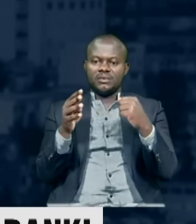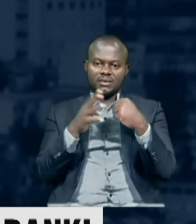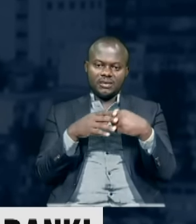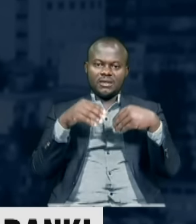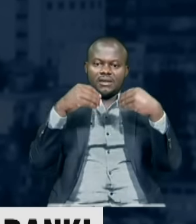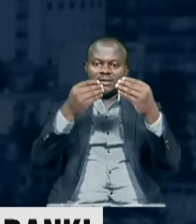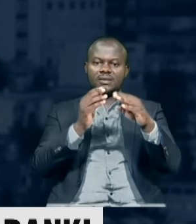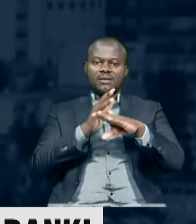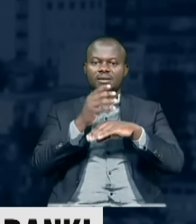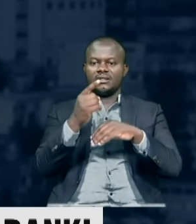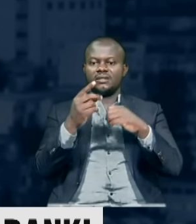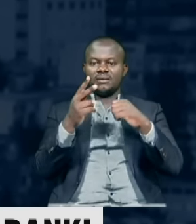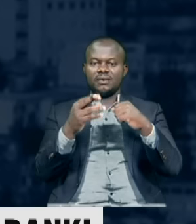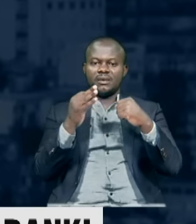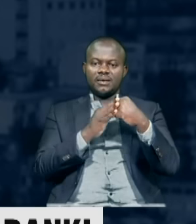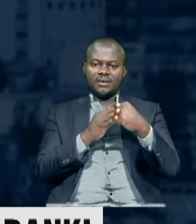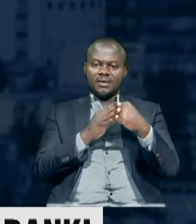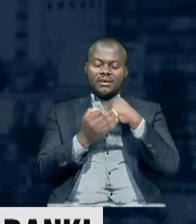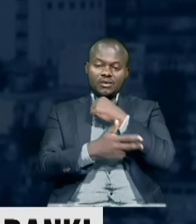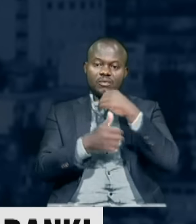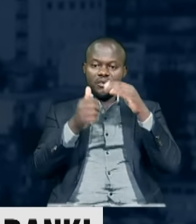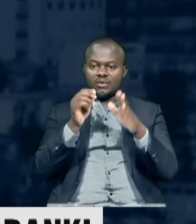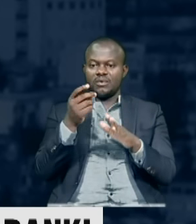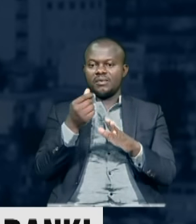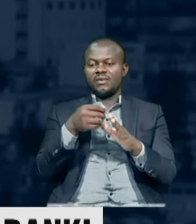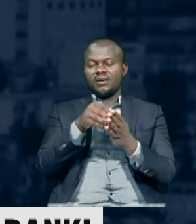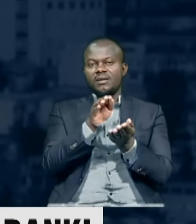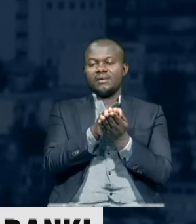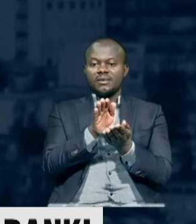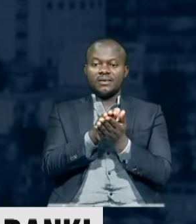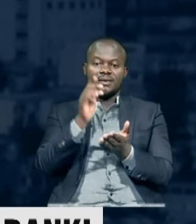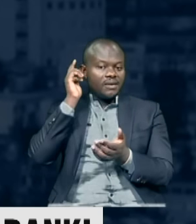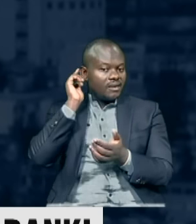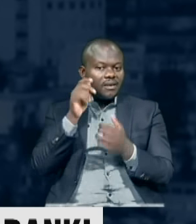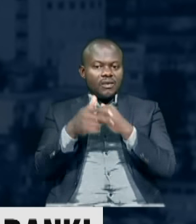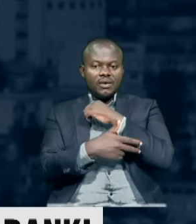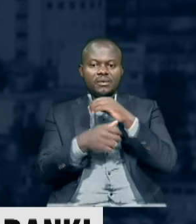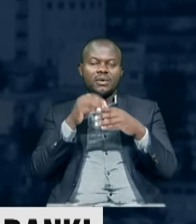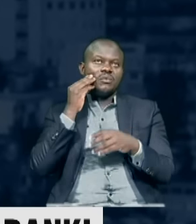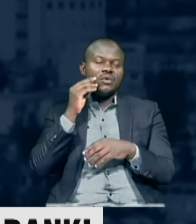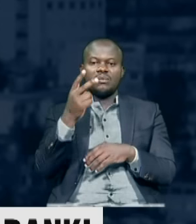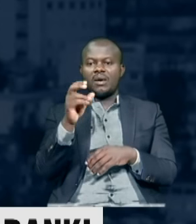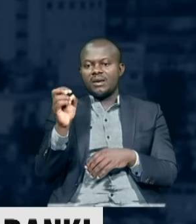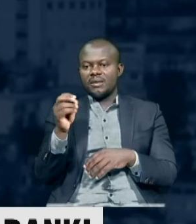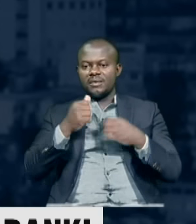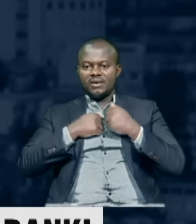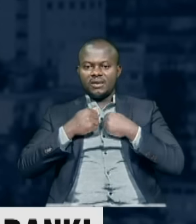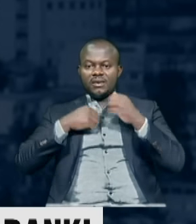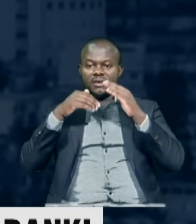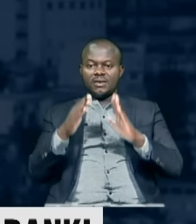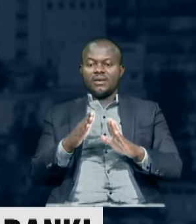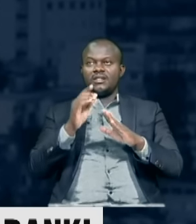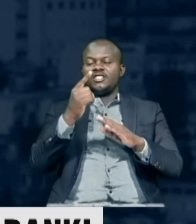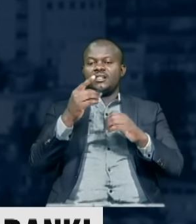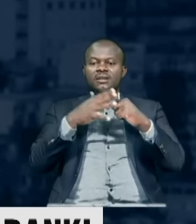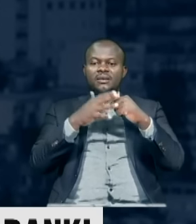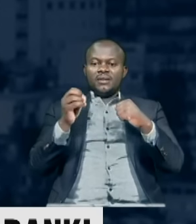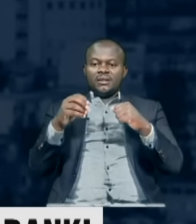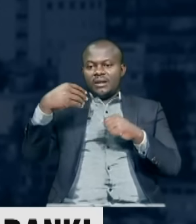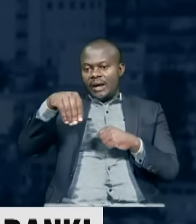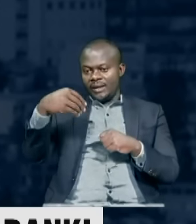ibirego 28 by'ubujurugamo amafaranga abitswe ku ikoranabuhanga aho hibwe miliyoni 200 z'amanyarwanda n'1,900,000